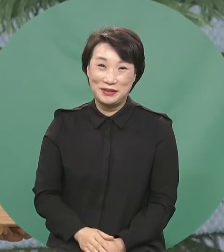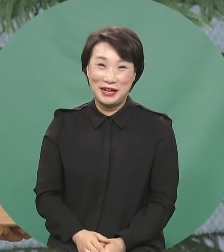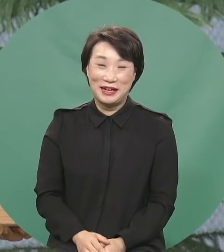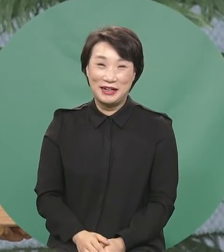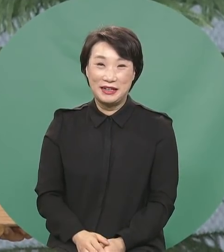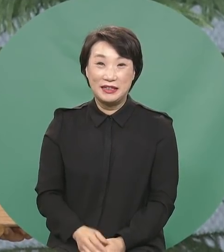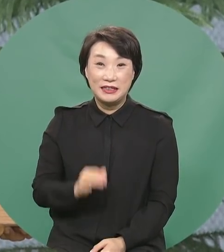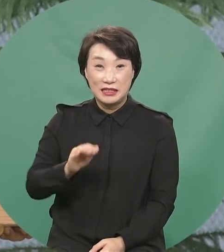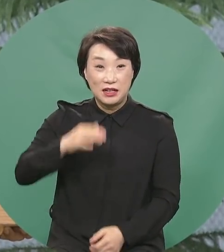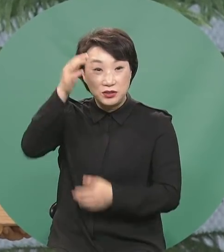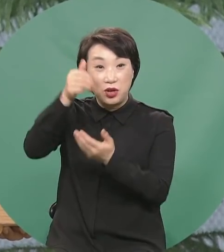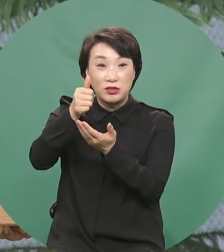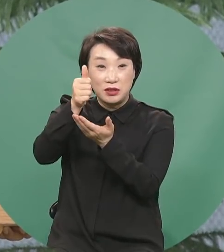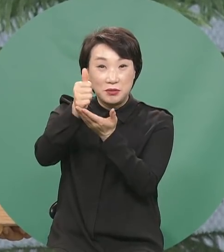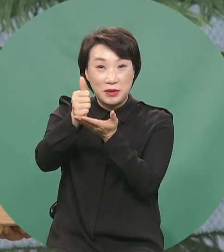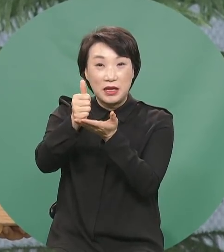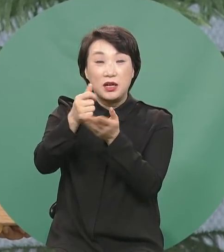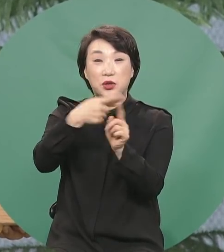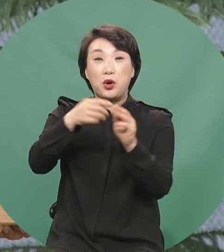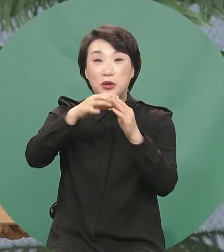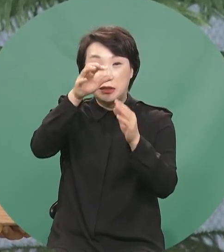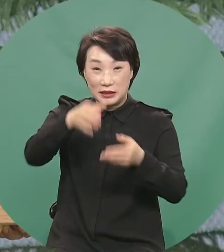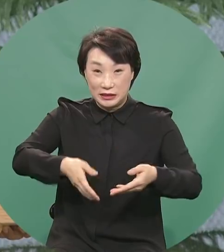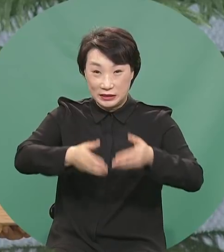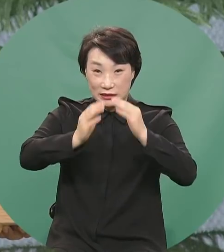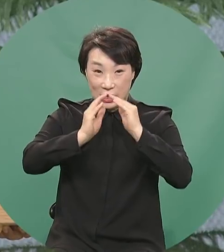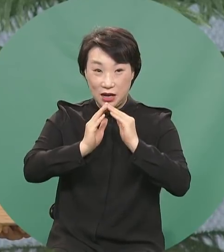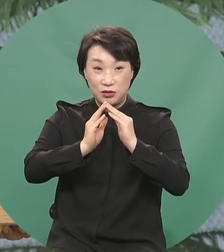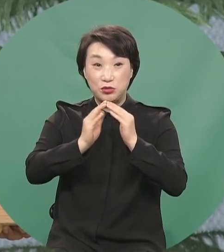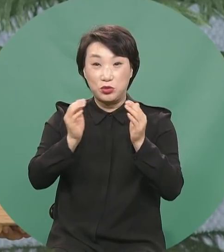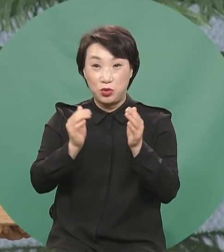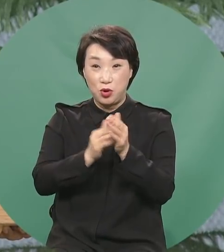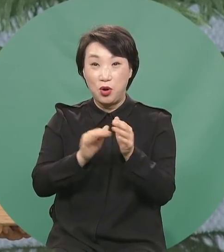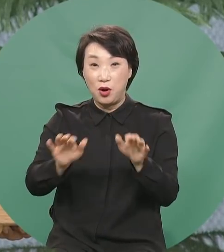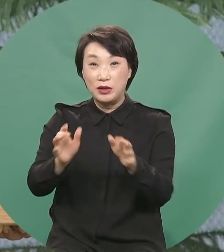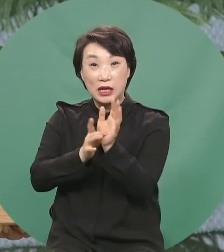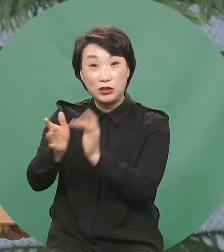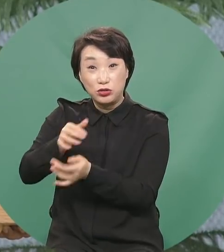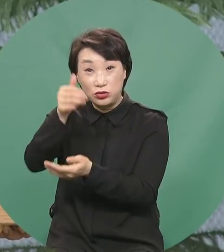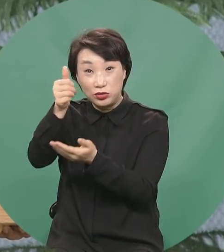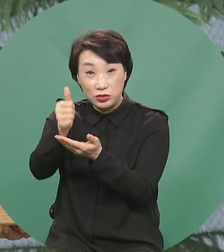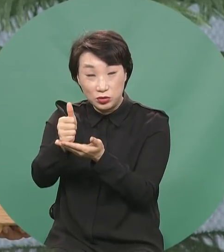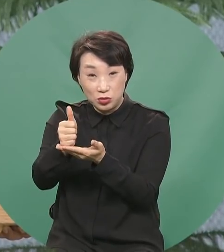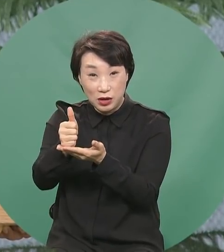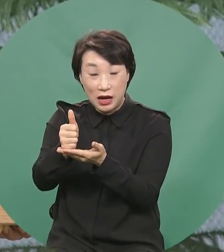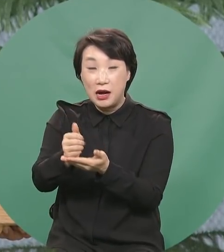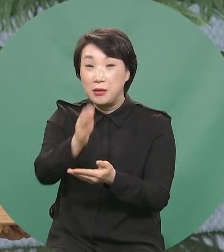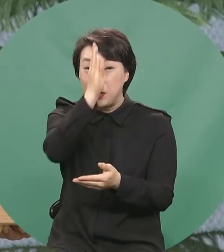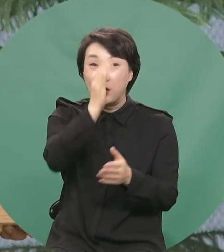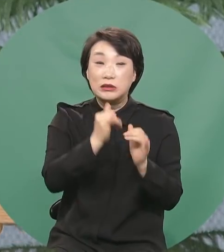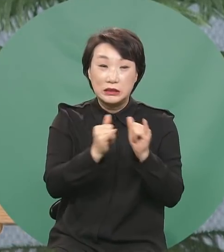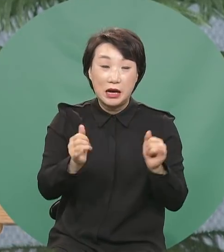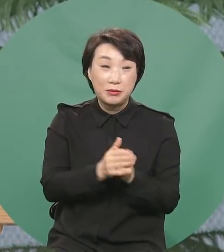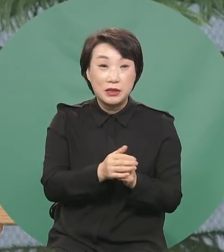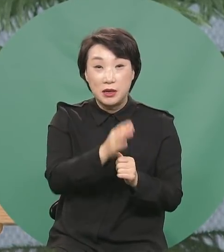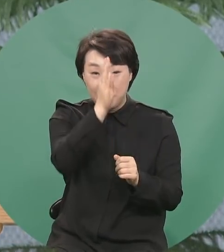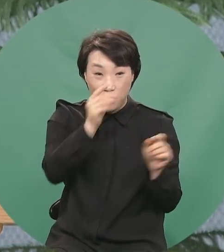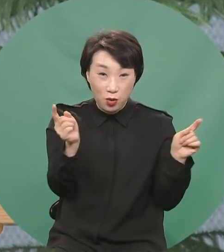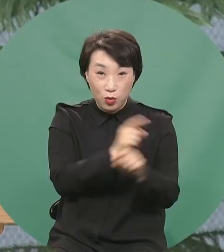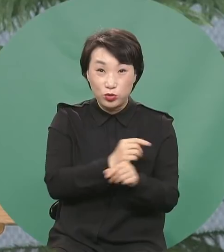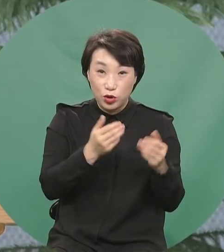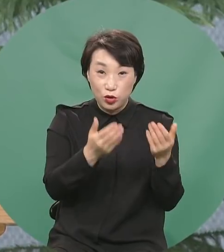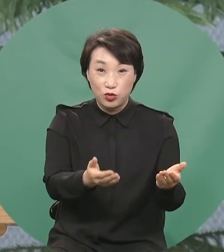그러므로 성령께서는 교회를 세우시고 예수 그리스도께서 병든 자들의